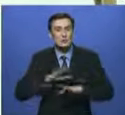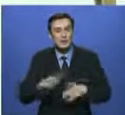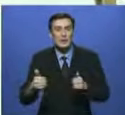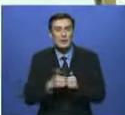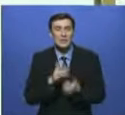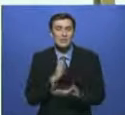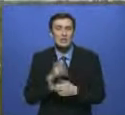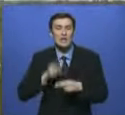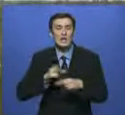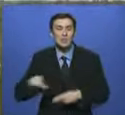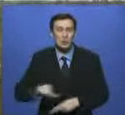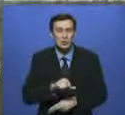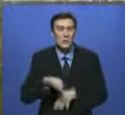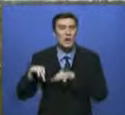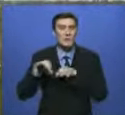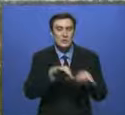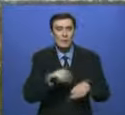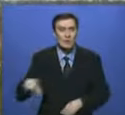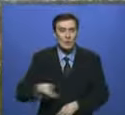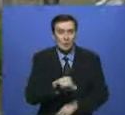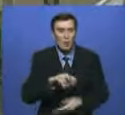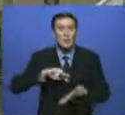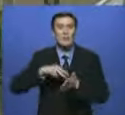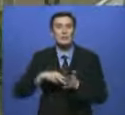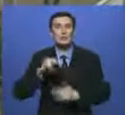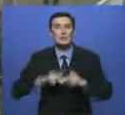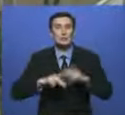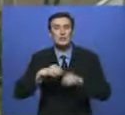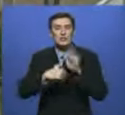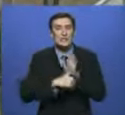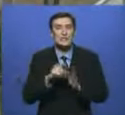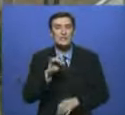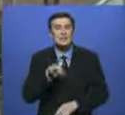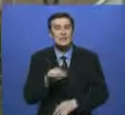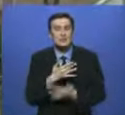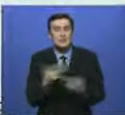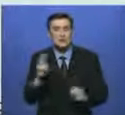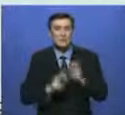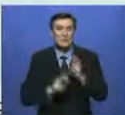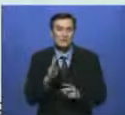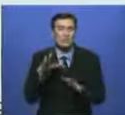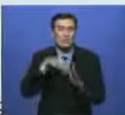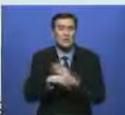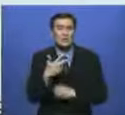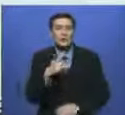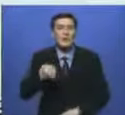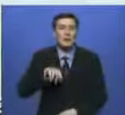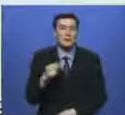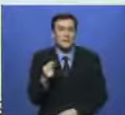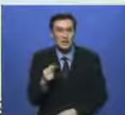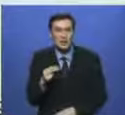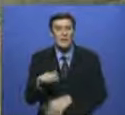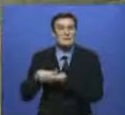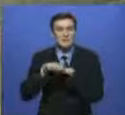проходят железнодорожные и автомобильные магистрали. Здесь планируют построить 16 химических заводов. Будет вложено чуть менее 3 миллиардов долларов в виде